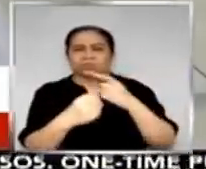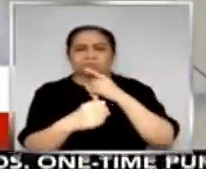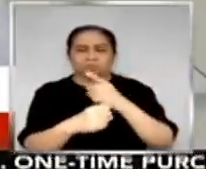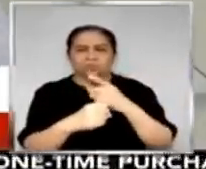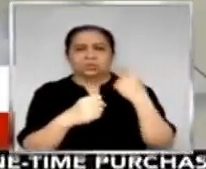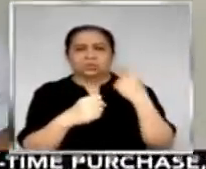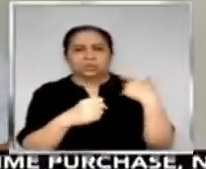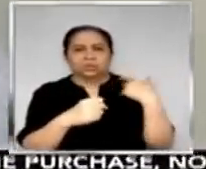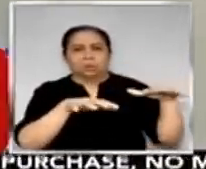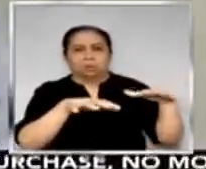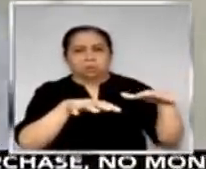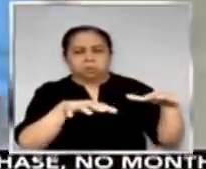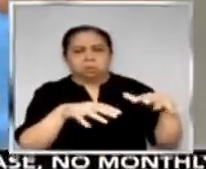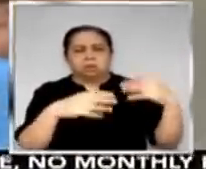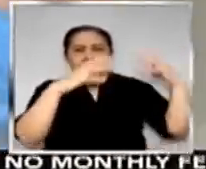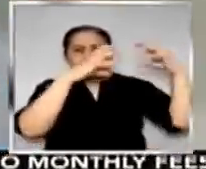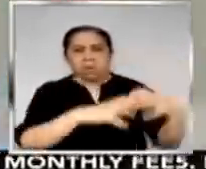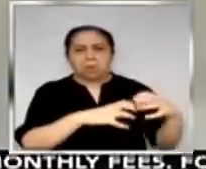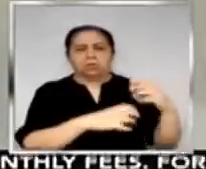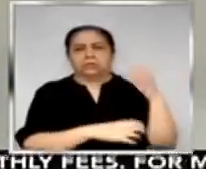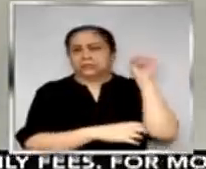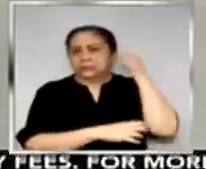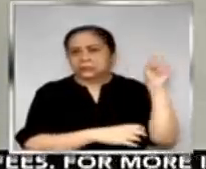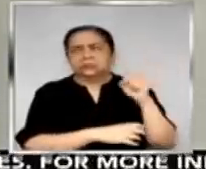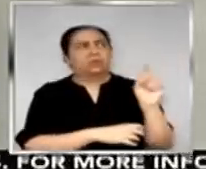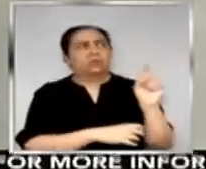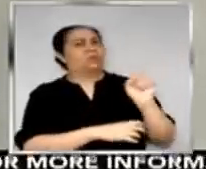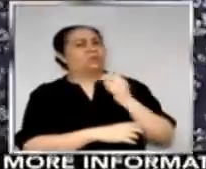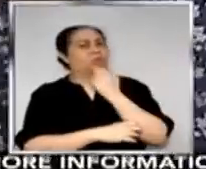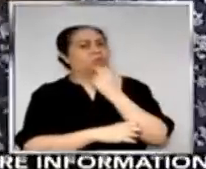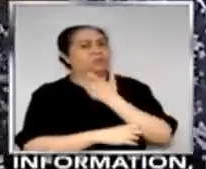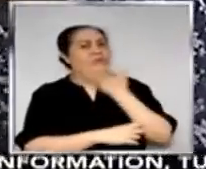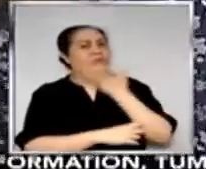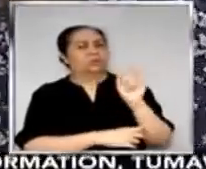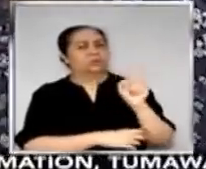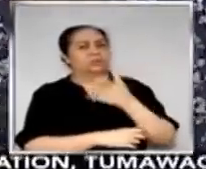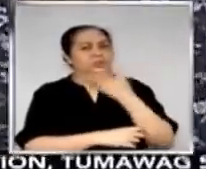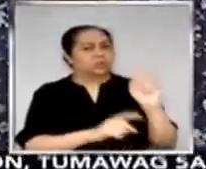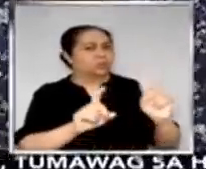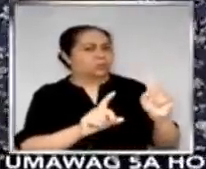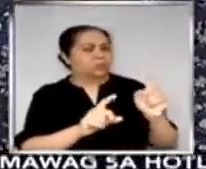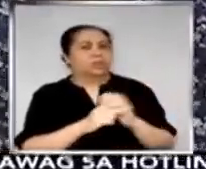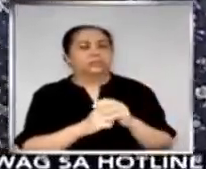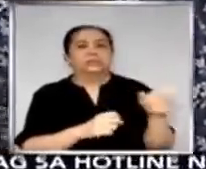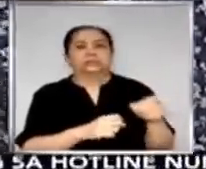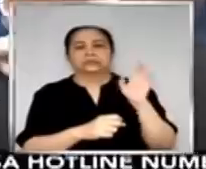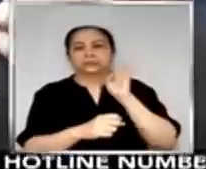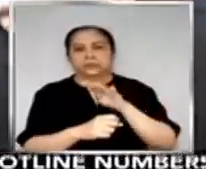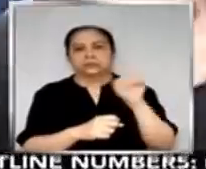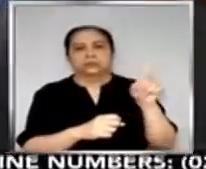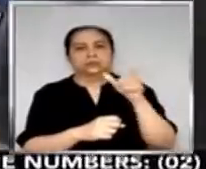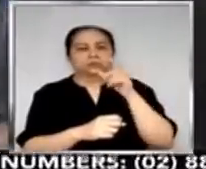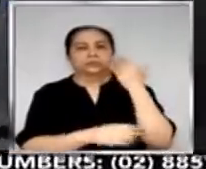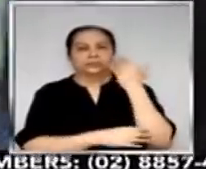po talaga. Bag, sabi niya. Ako, ano yun? Ako pang sumigaw na, ano yun? Kapatid ni Jocelyn ang isa sa mga namatay. Huli